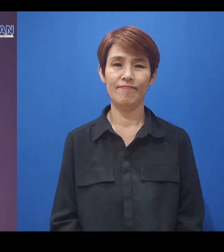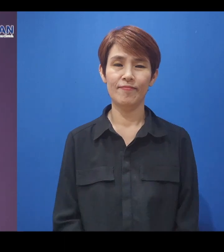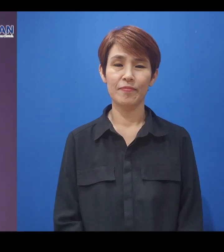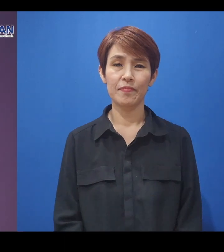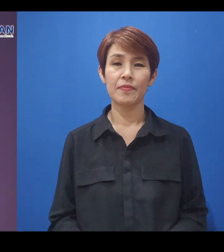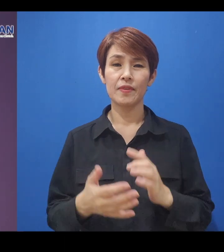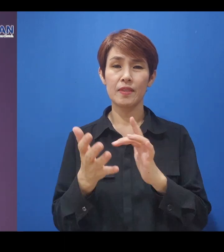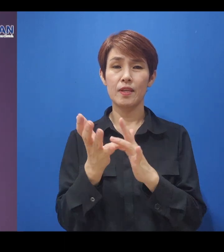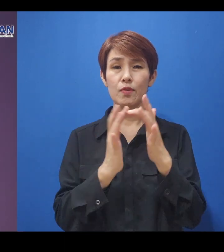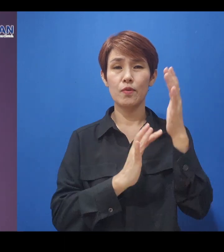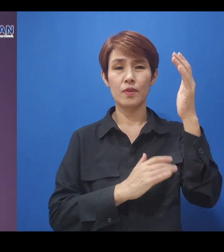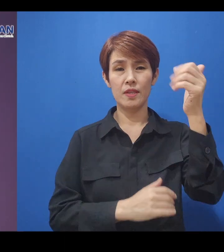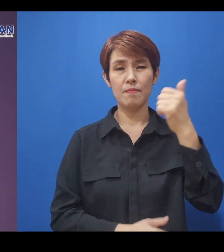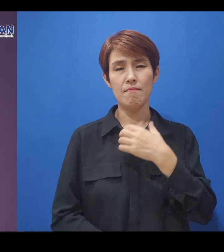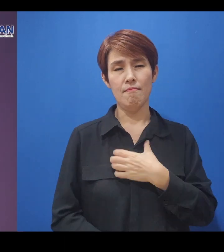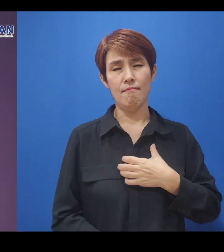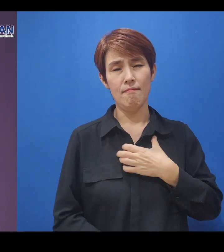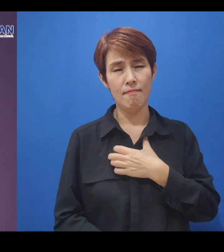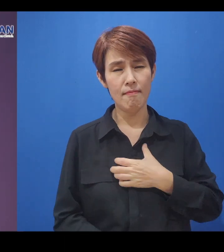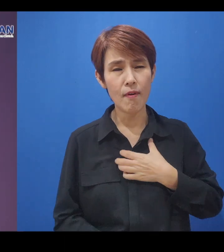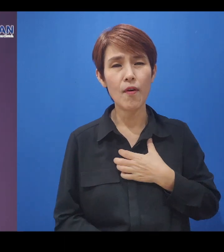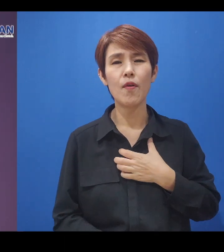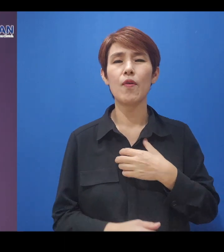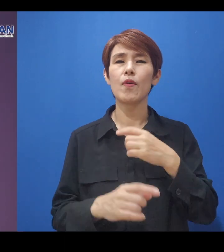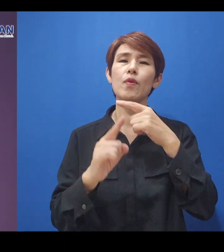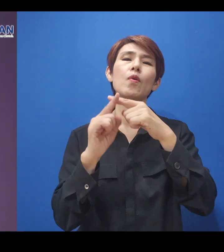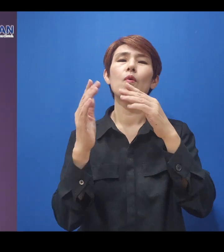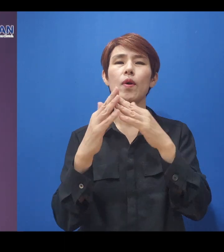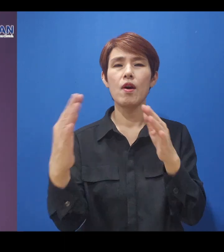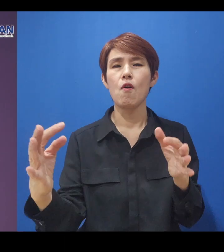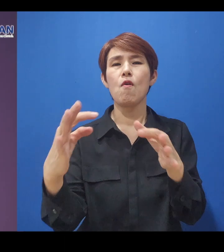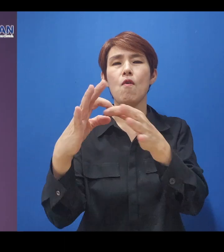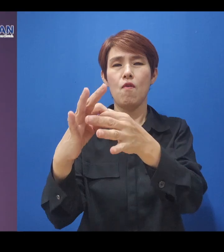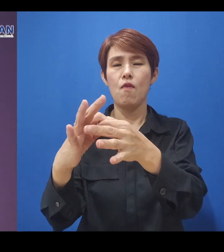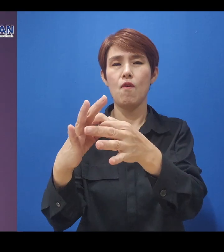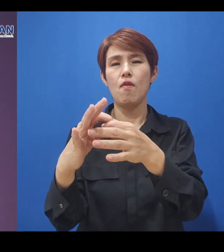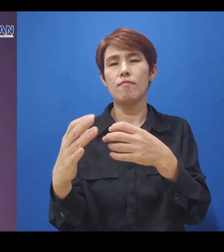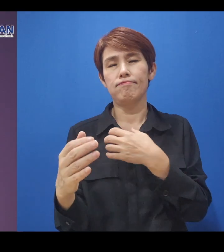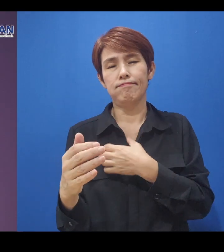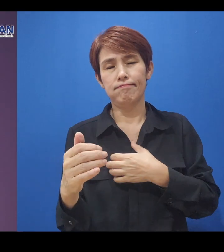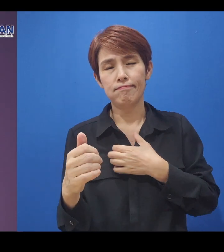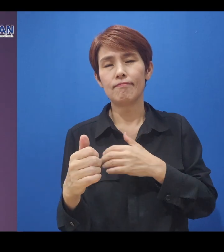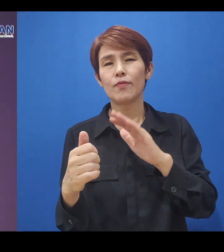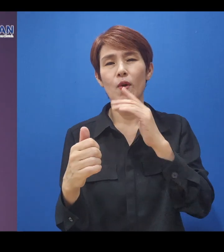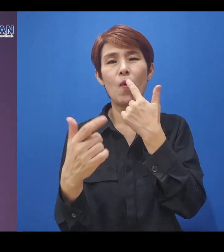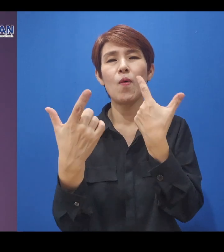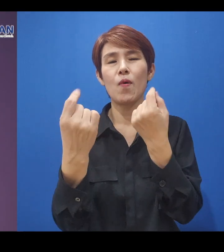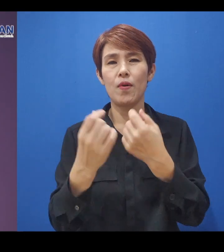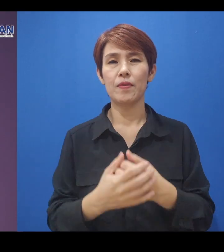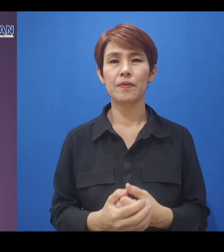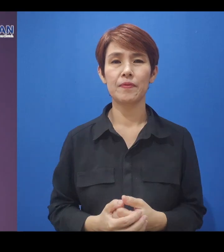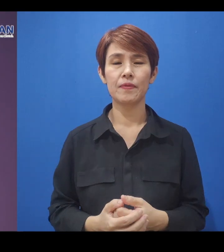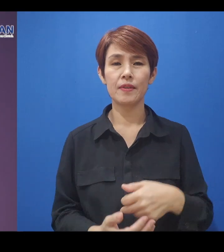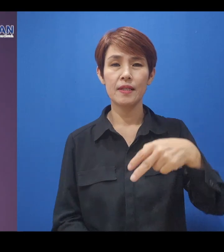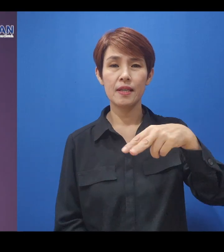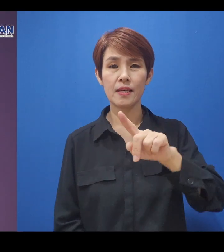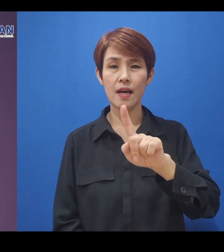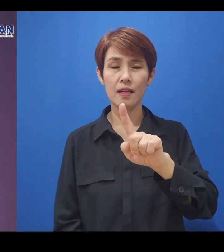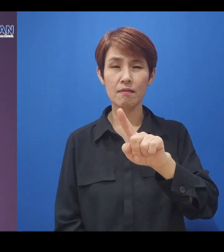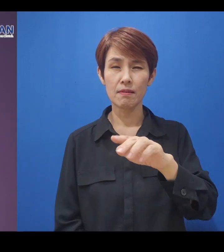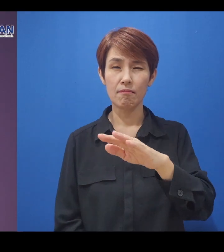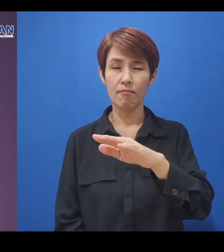예수님의 가슴앓이가 교회의 가슴앓이가 된 줄 믿습니다. 그래서 결국에 사마리아 성과 같은